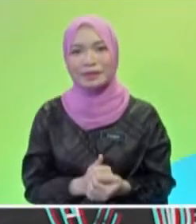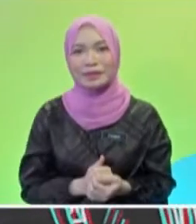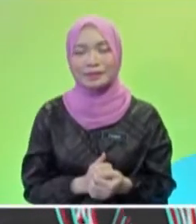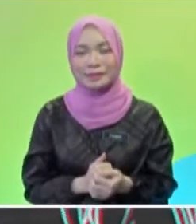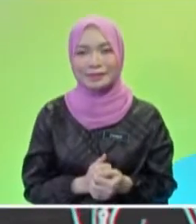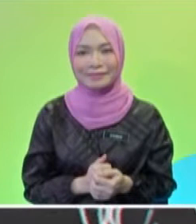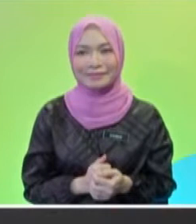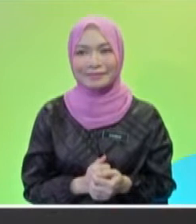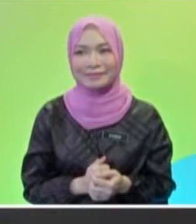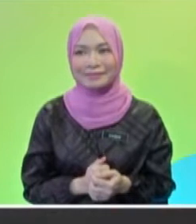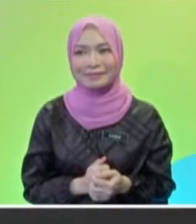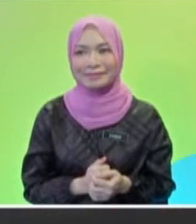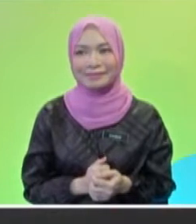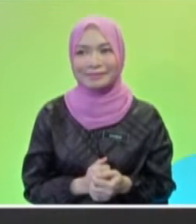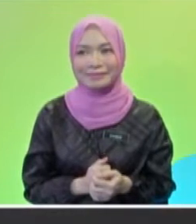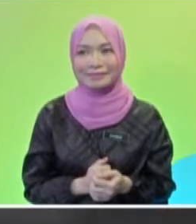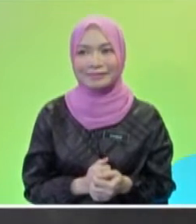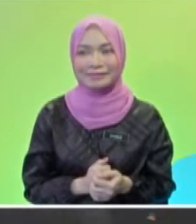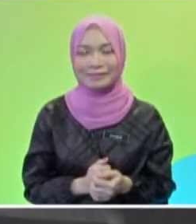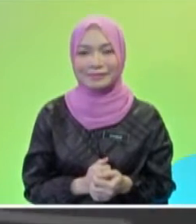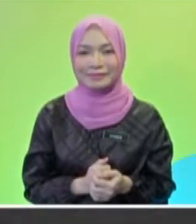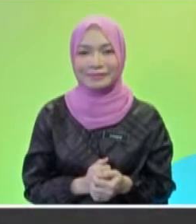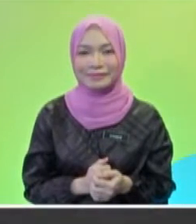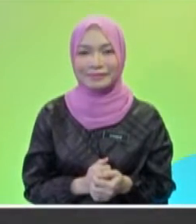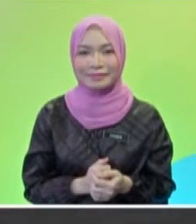Soalnya Kenapa jepun bangunkan